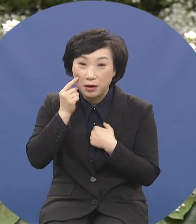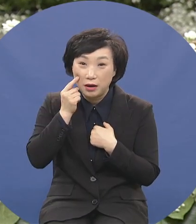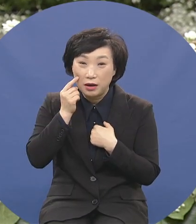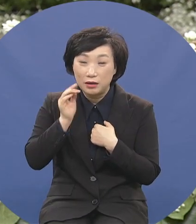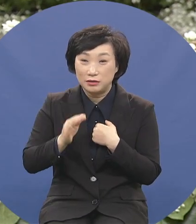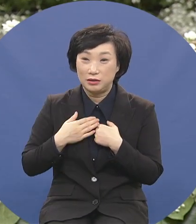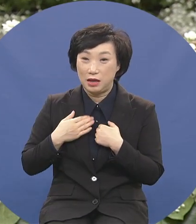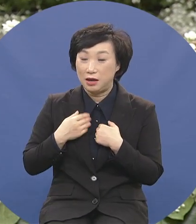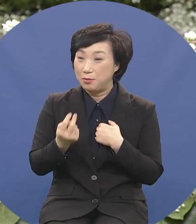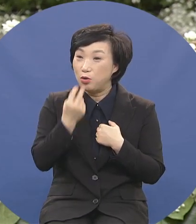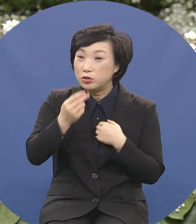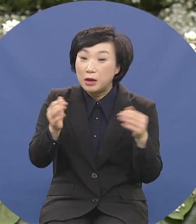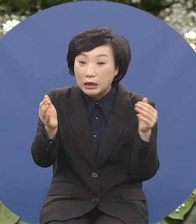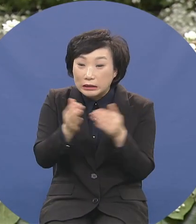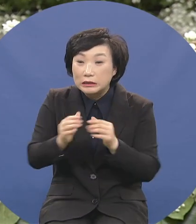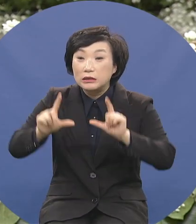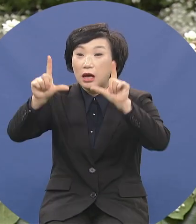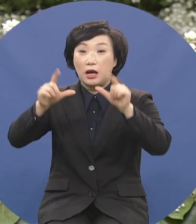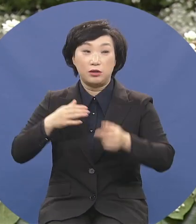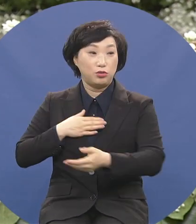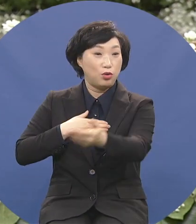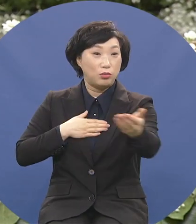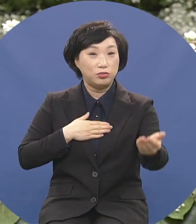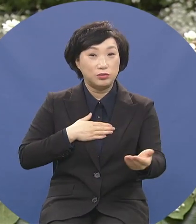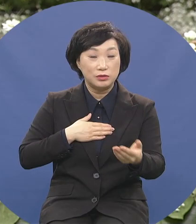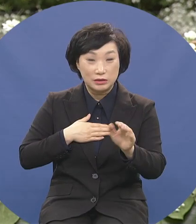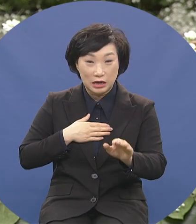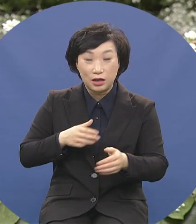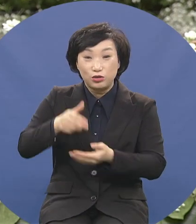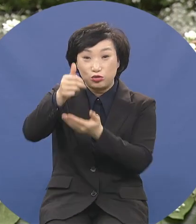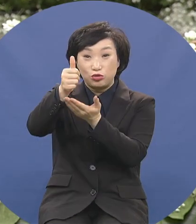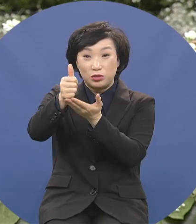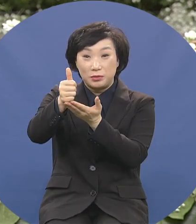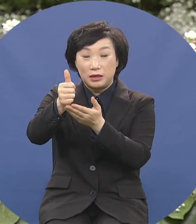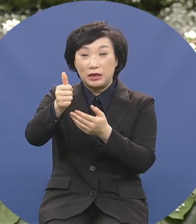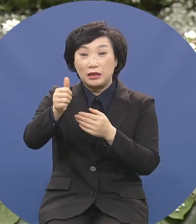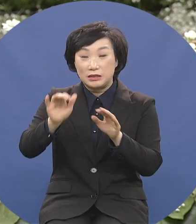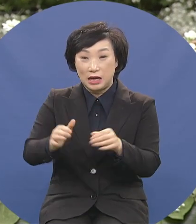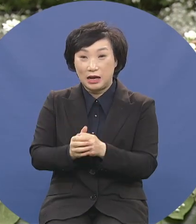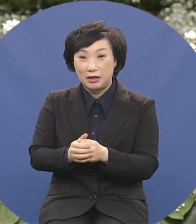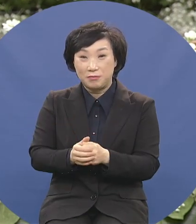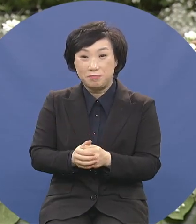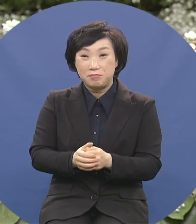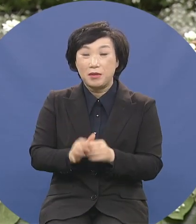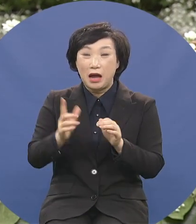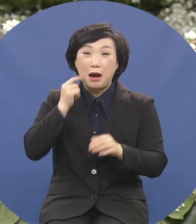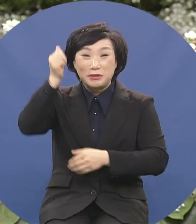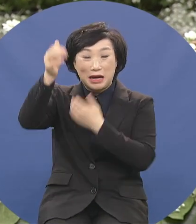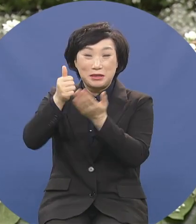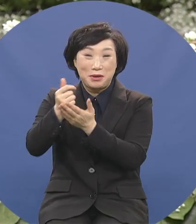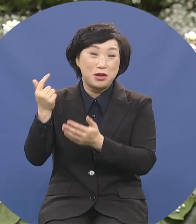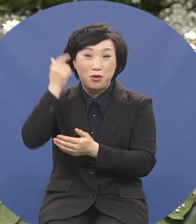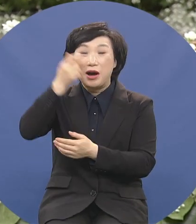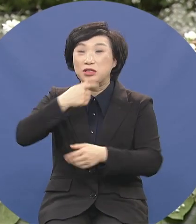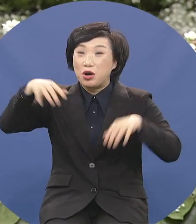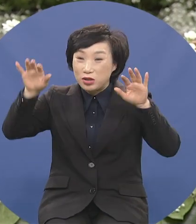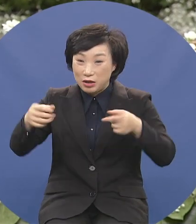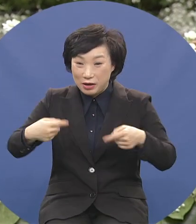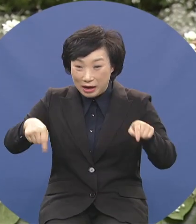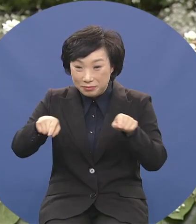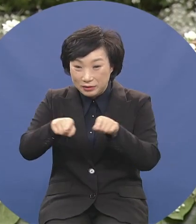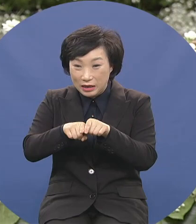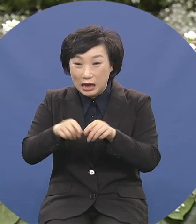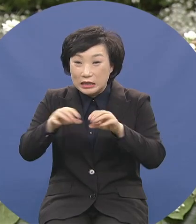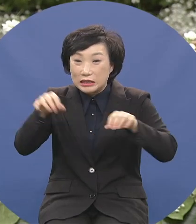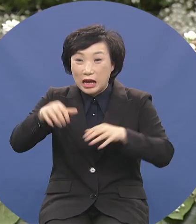내 목숨이 끝나는 그날 주님이 큰 아버지 영광으로 천사들과 함께